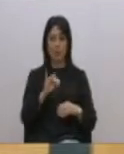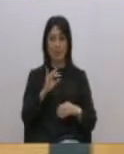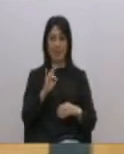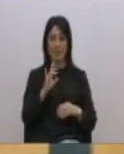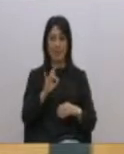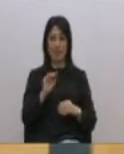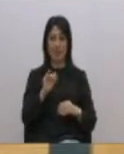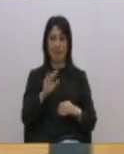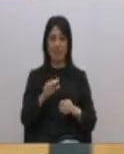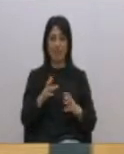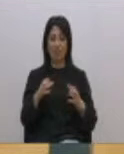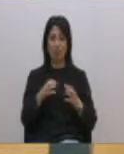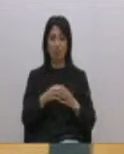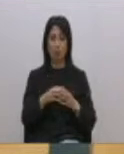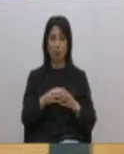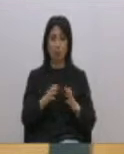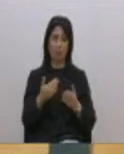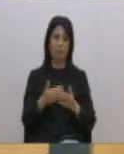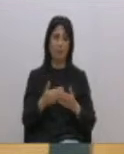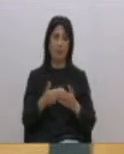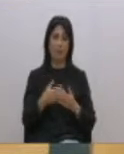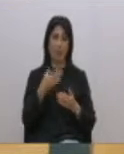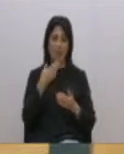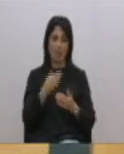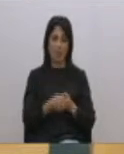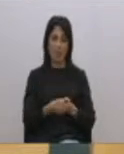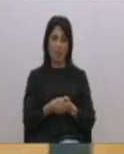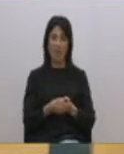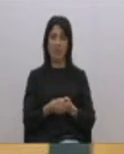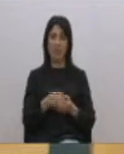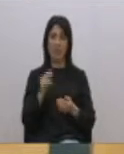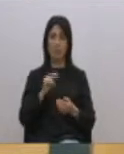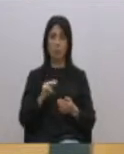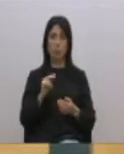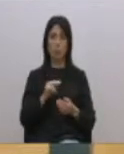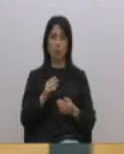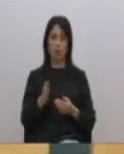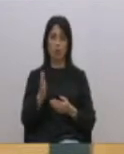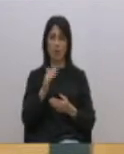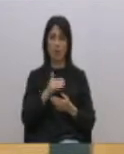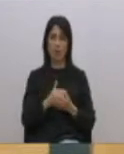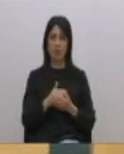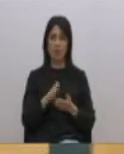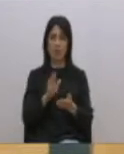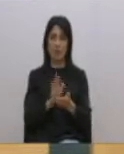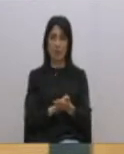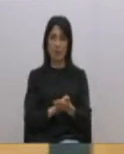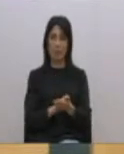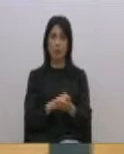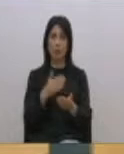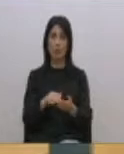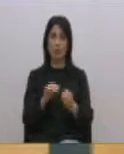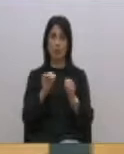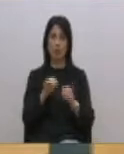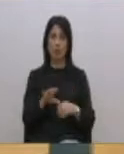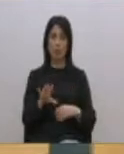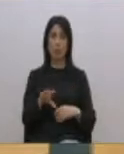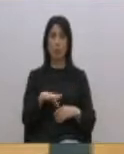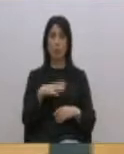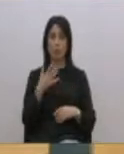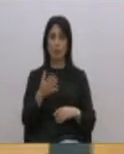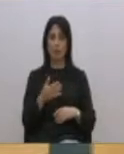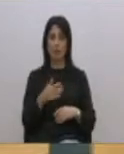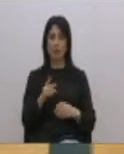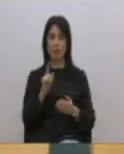ინტერფრაქციული ჯგუფი მოდი ასე ვთქვათ, თავისი მუშაობის შედეგს დადებს რომელსაც შეიძლება ქონდეს,